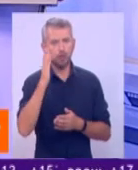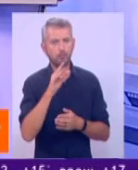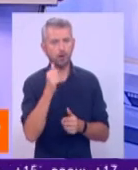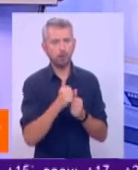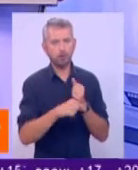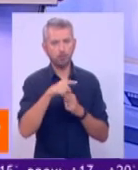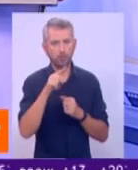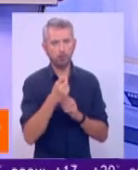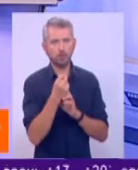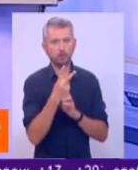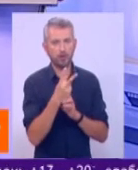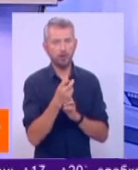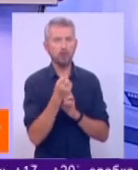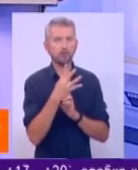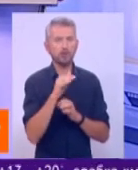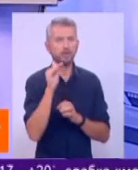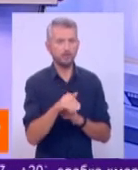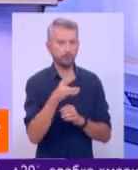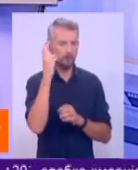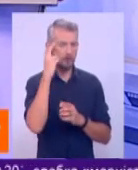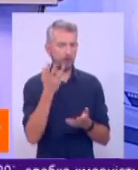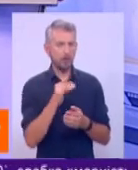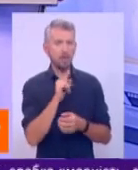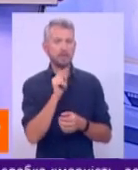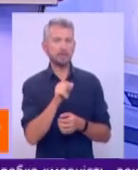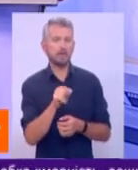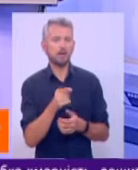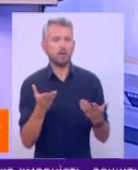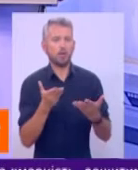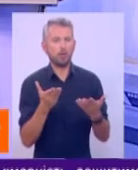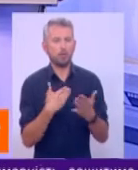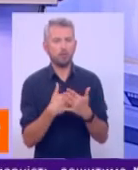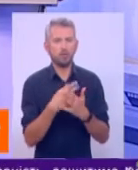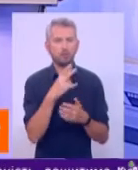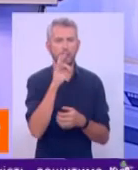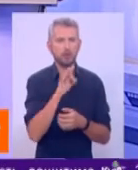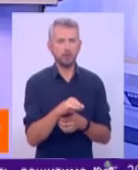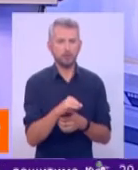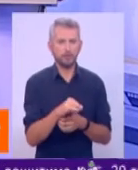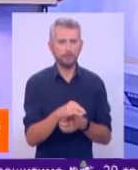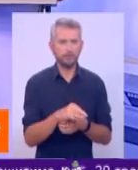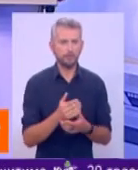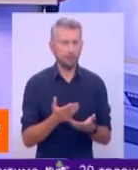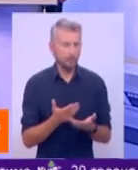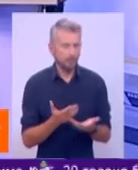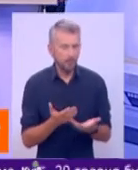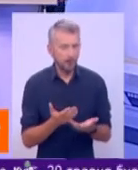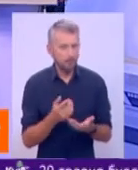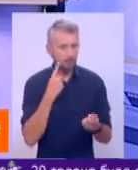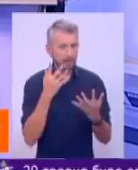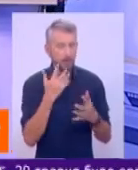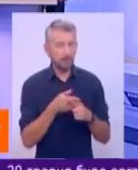номеру 14 тисяч в Києві. Із них там, ну, да, какое-то там, по-моему, 2% имеют. Рука накачается. Вот, представляете,